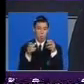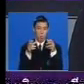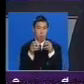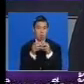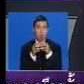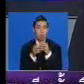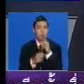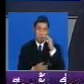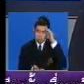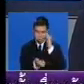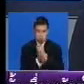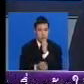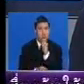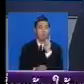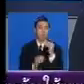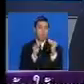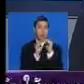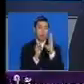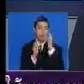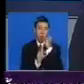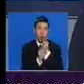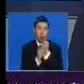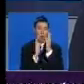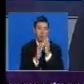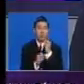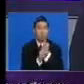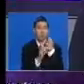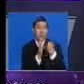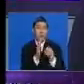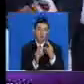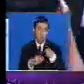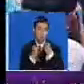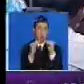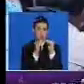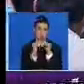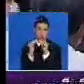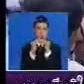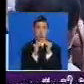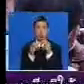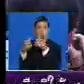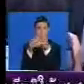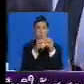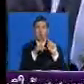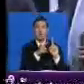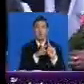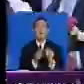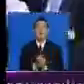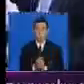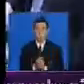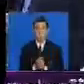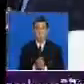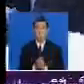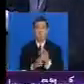เป็นสิทธิของผู้ต้องหาที่สามารถทำได้และจะให้ความเป็นธรรมกับทุกฝ่ายค่ะนายสุวัฒน์อภัยพักและนายนิติธรล้ำ